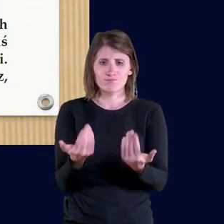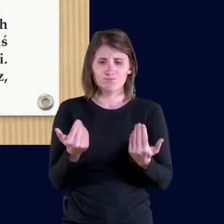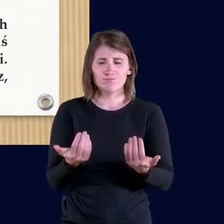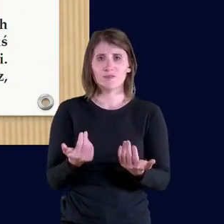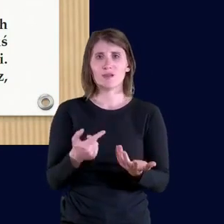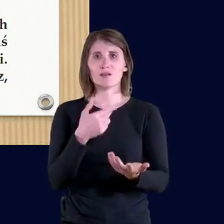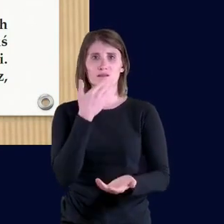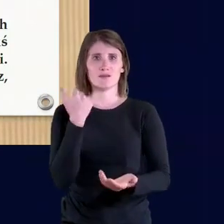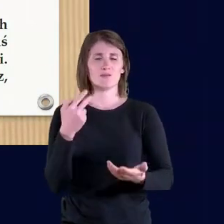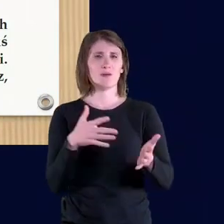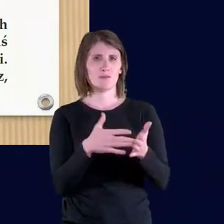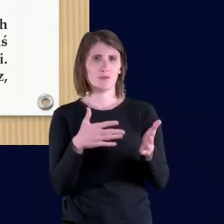z o.o